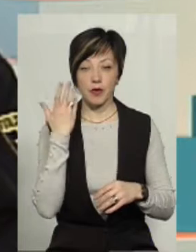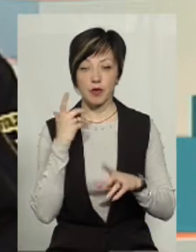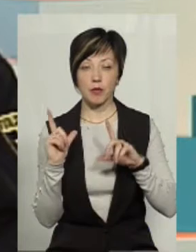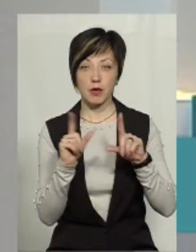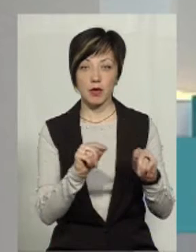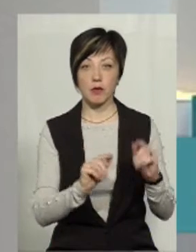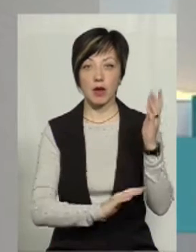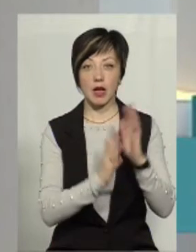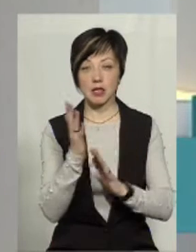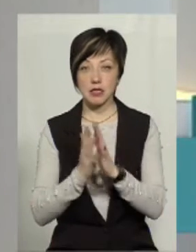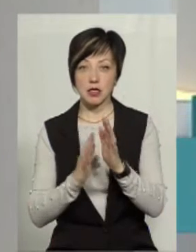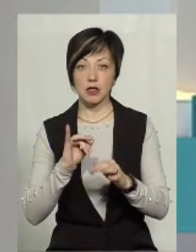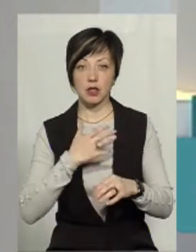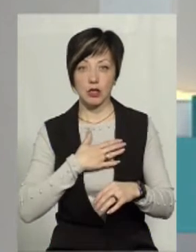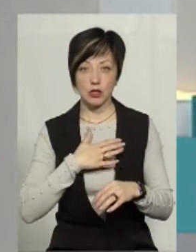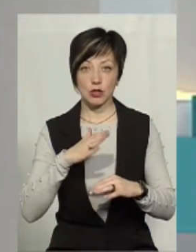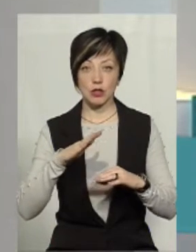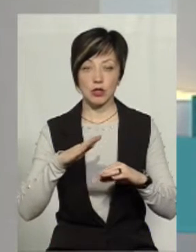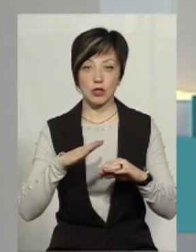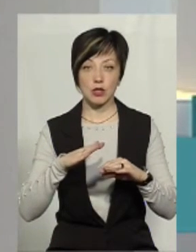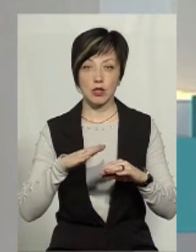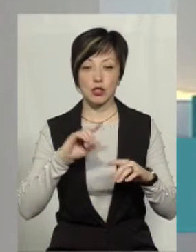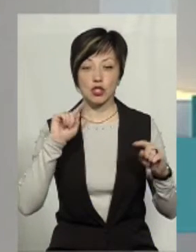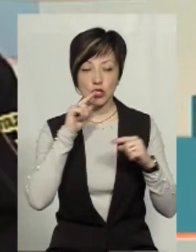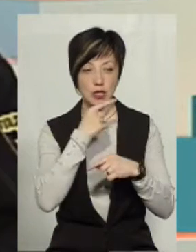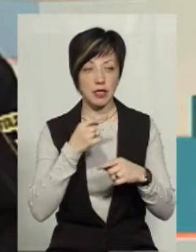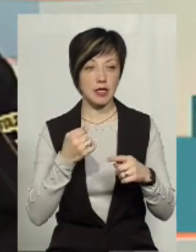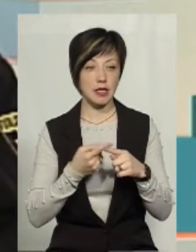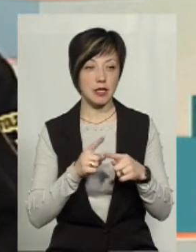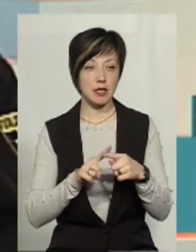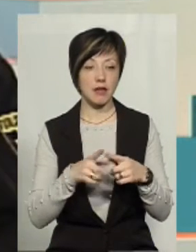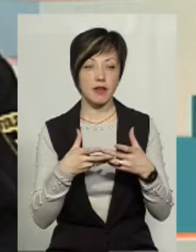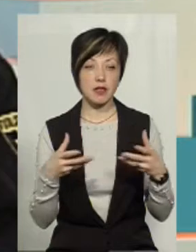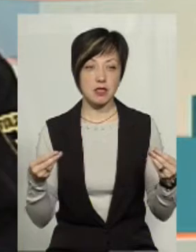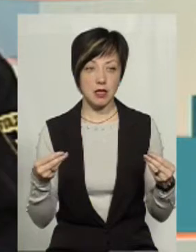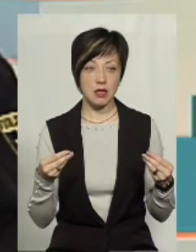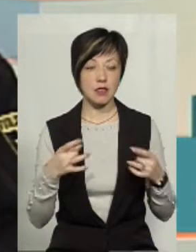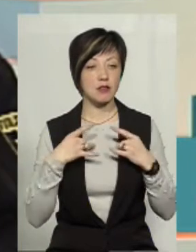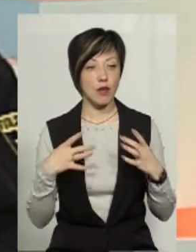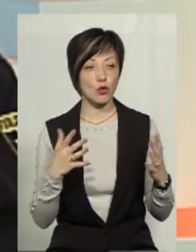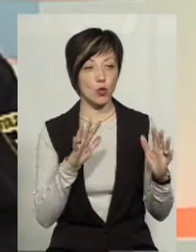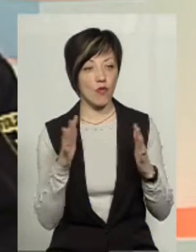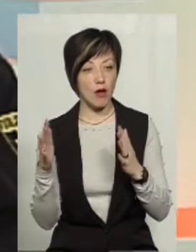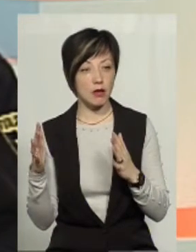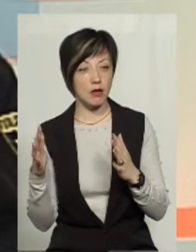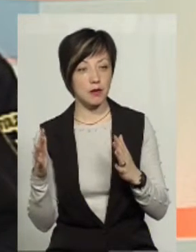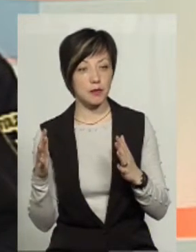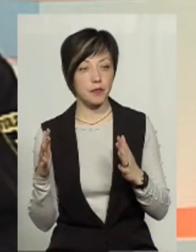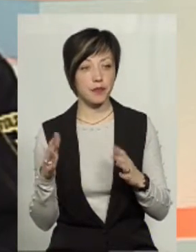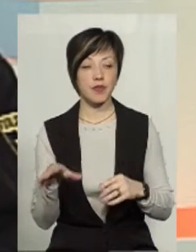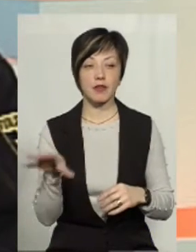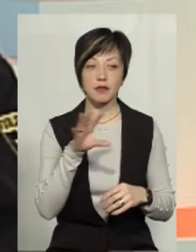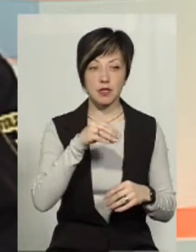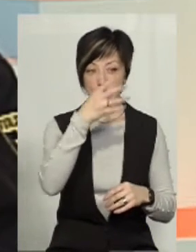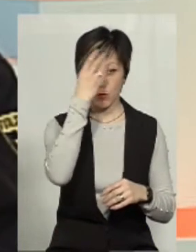у наші ліси і на наші луки, на шашлики і на певні весняні святкування.